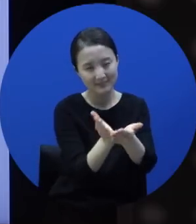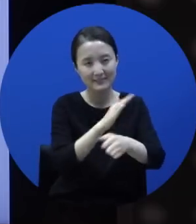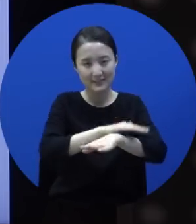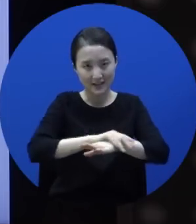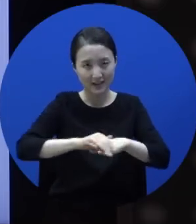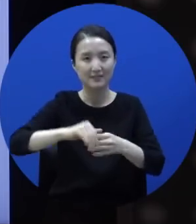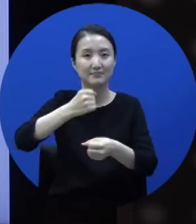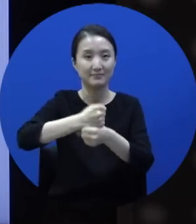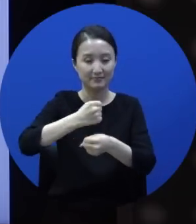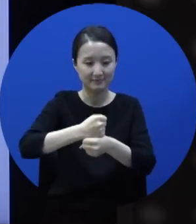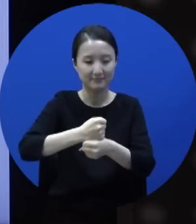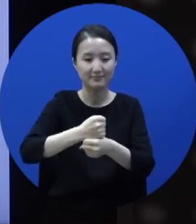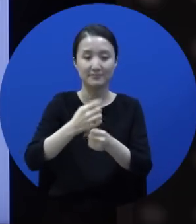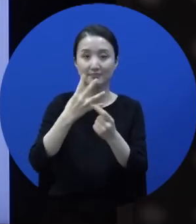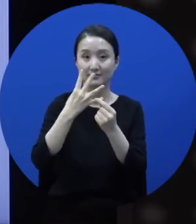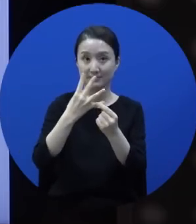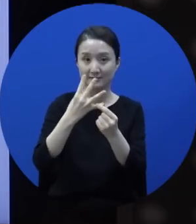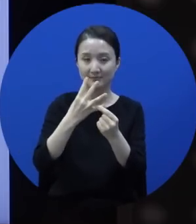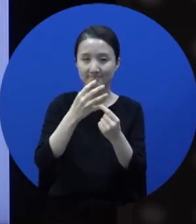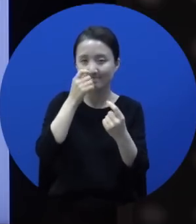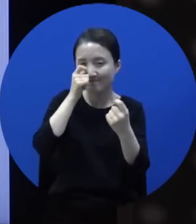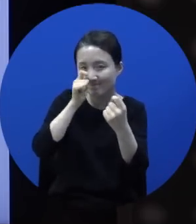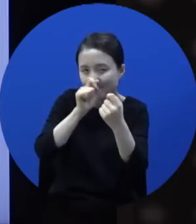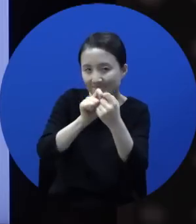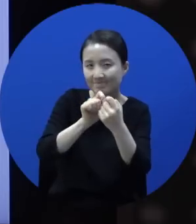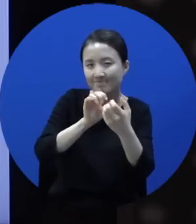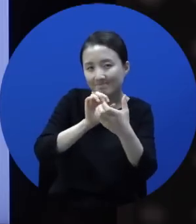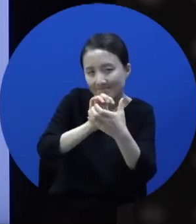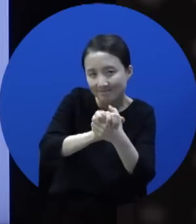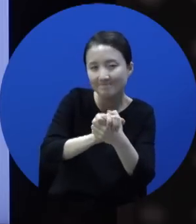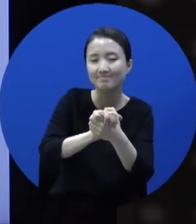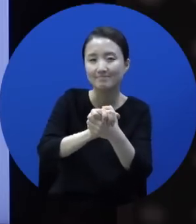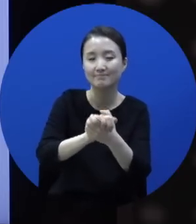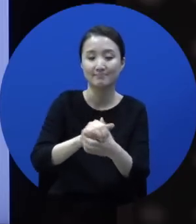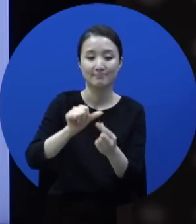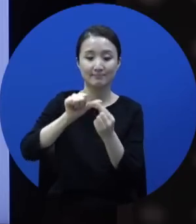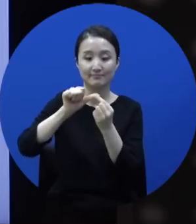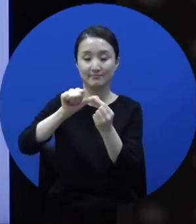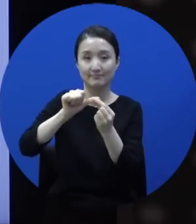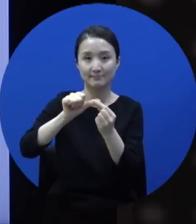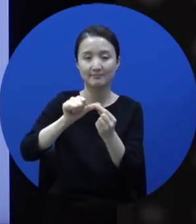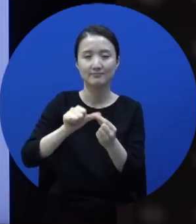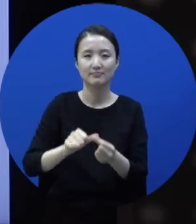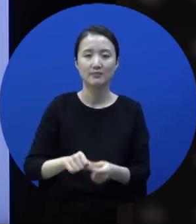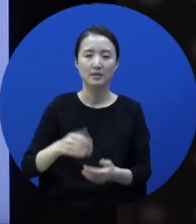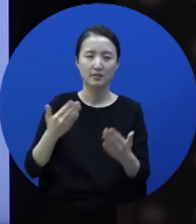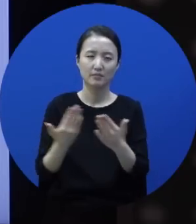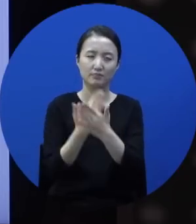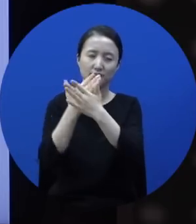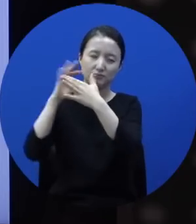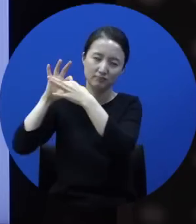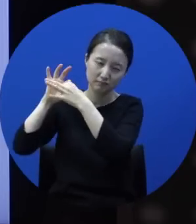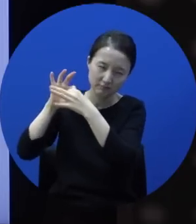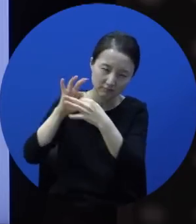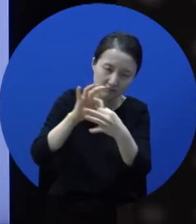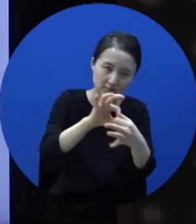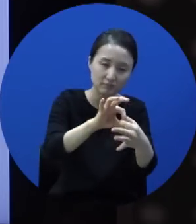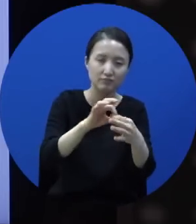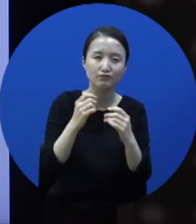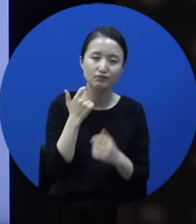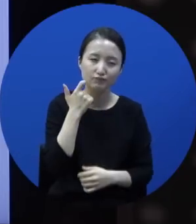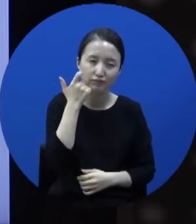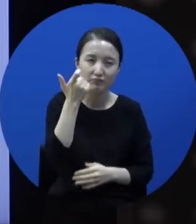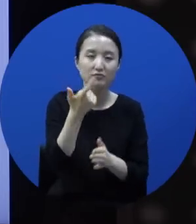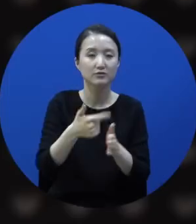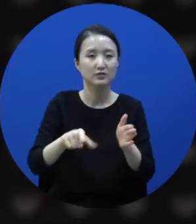방법. 4번 팬과의 관계 맺기. 5번 지속 생존하는 자가 발전소